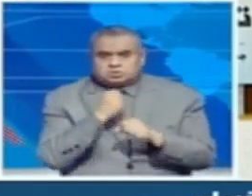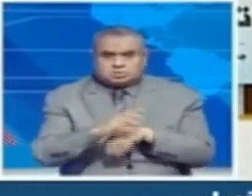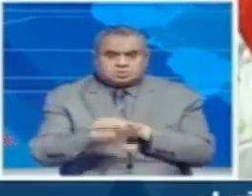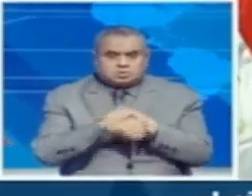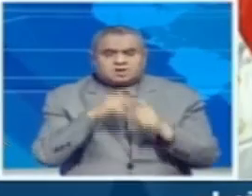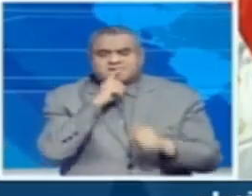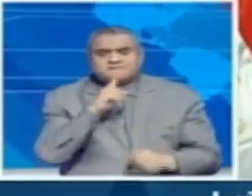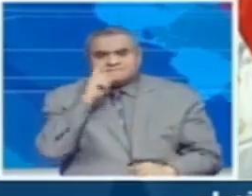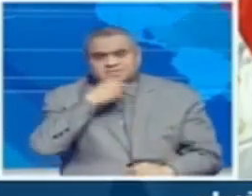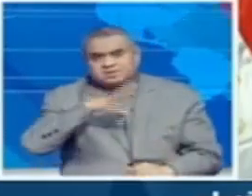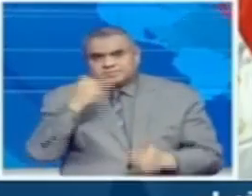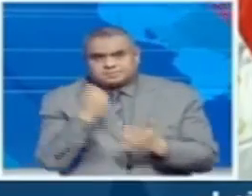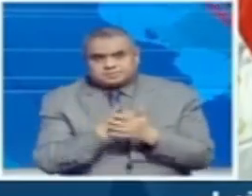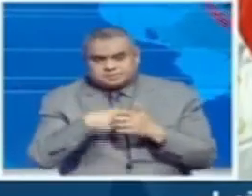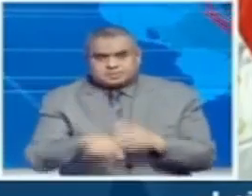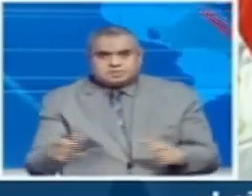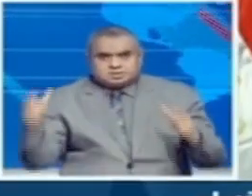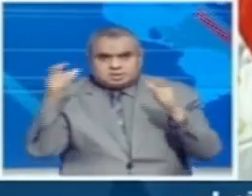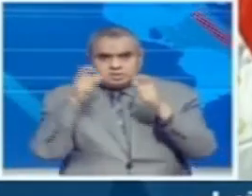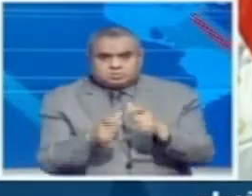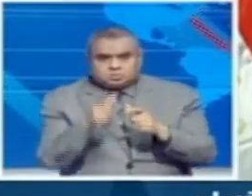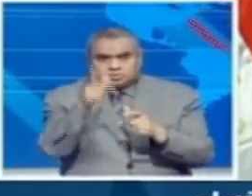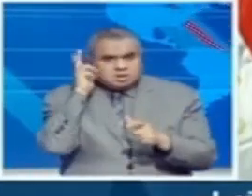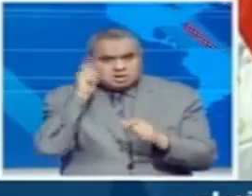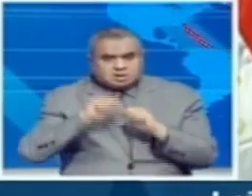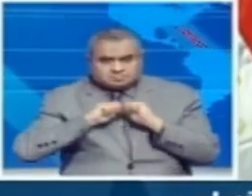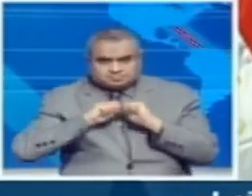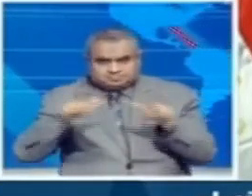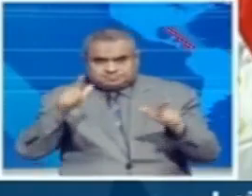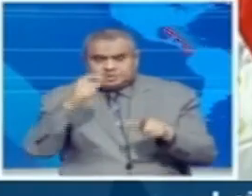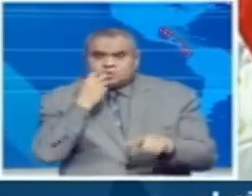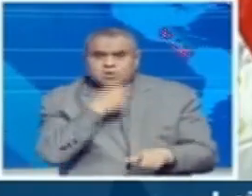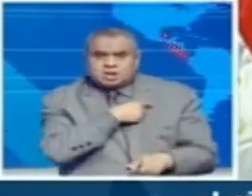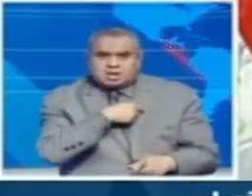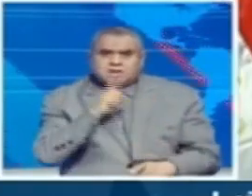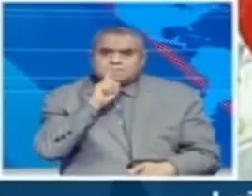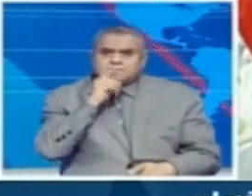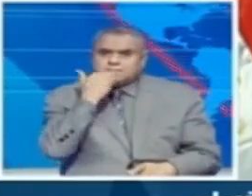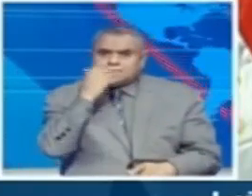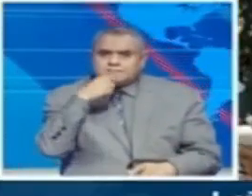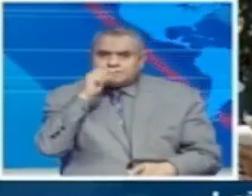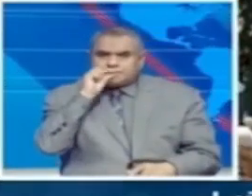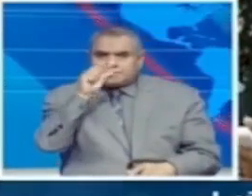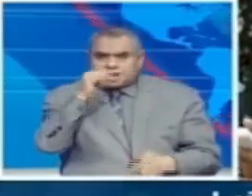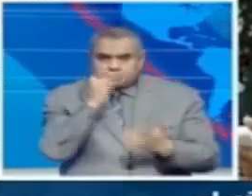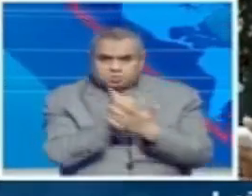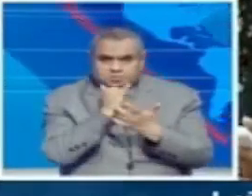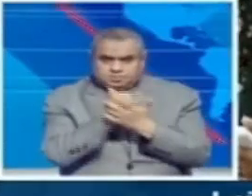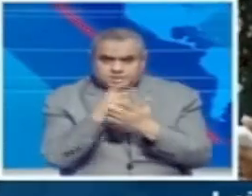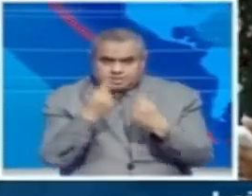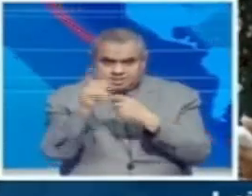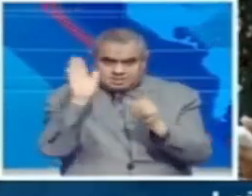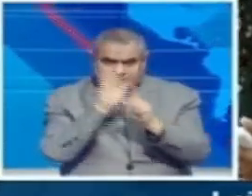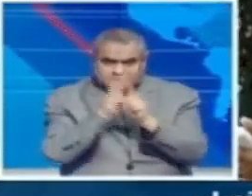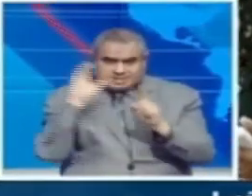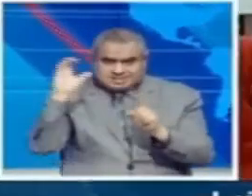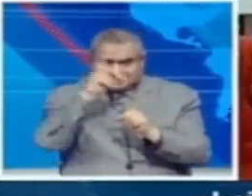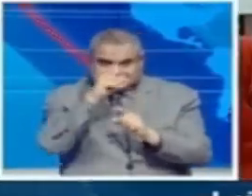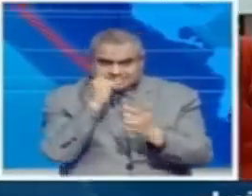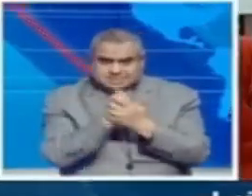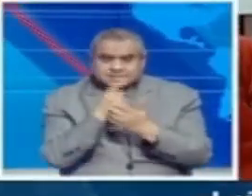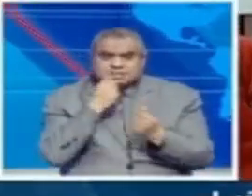والفنانين. وخلال المؤتمر الصحفي أعلن المستشار محمود فوزي رئيس الحملة الانتخابية عن تقليص الدعاية للحملة